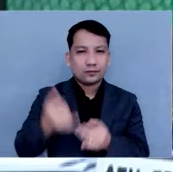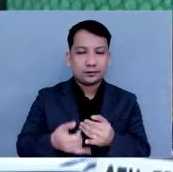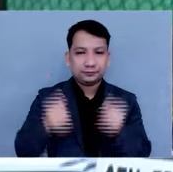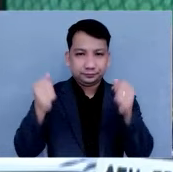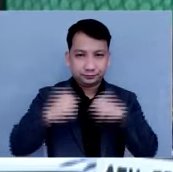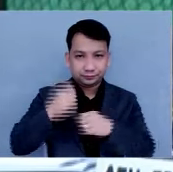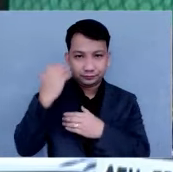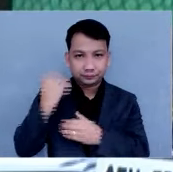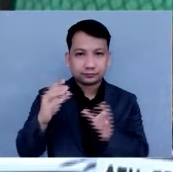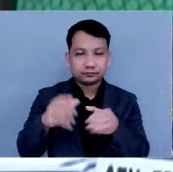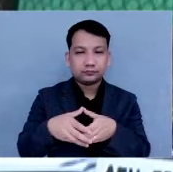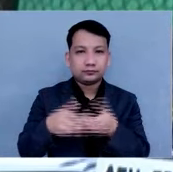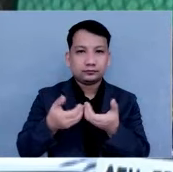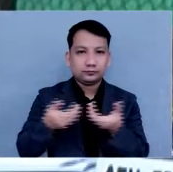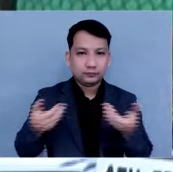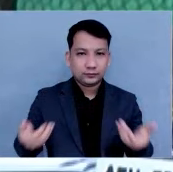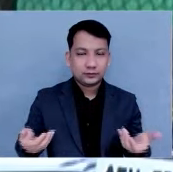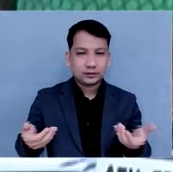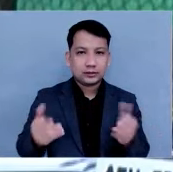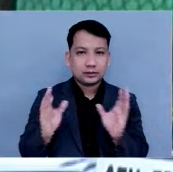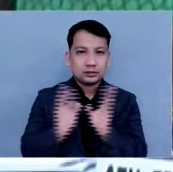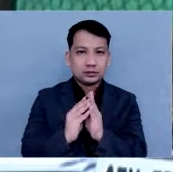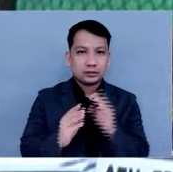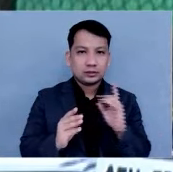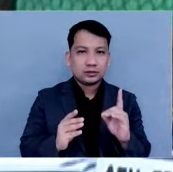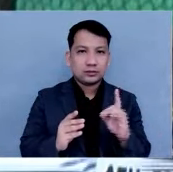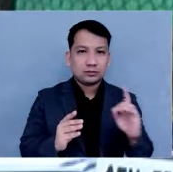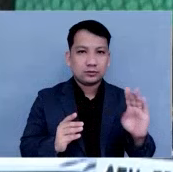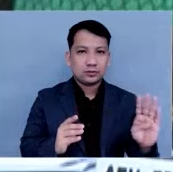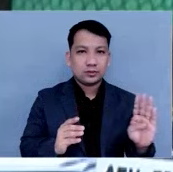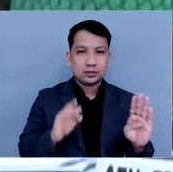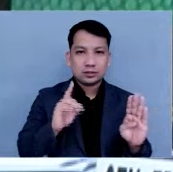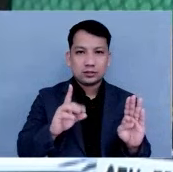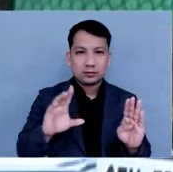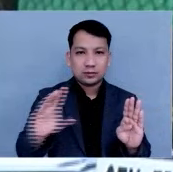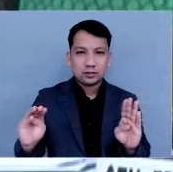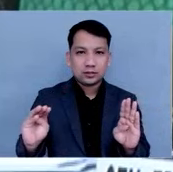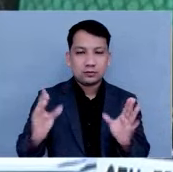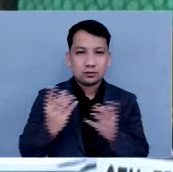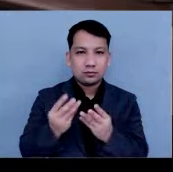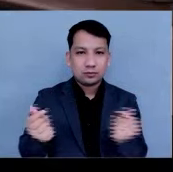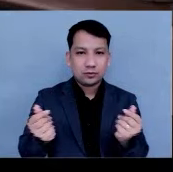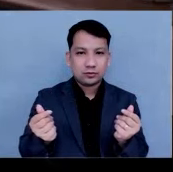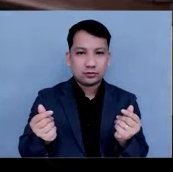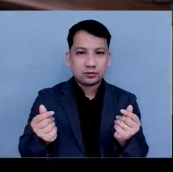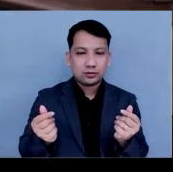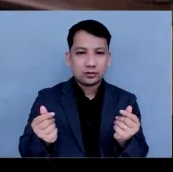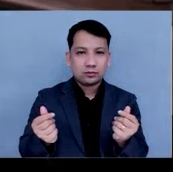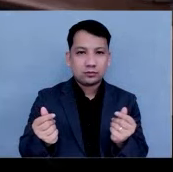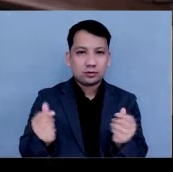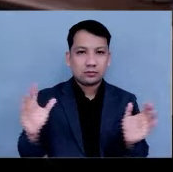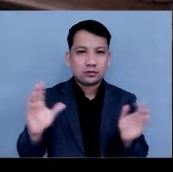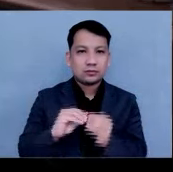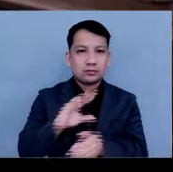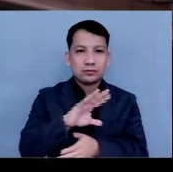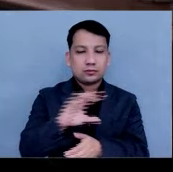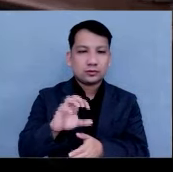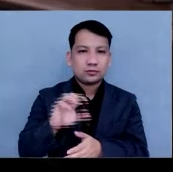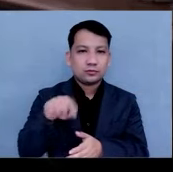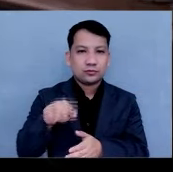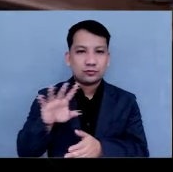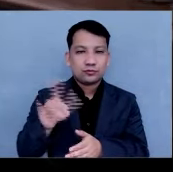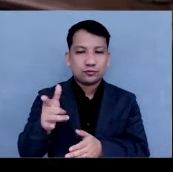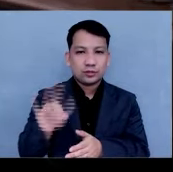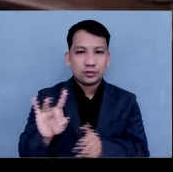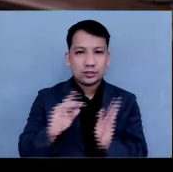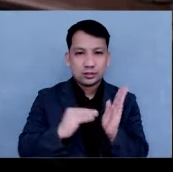na magkaroon ng hiwalay na pagpupulong ang ddb at dbm para resolbahin ang issue higit 5042